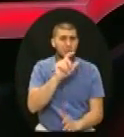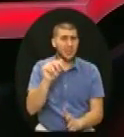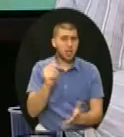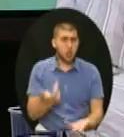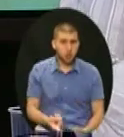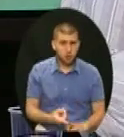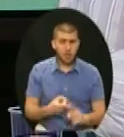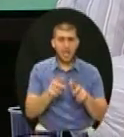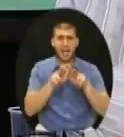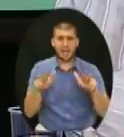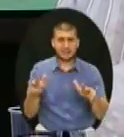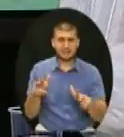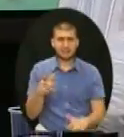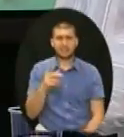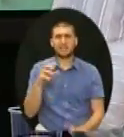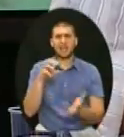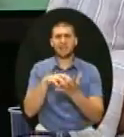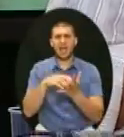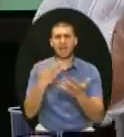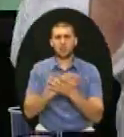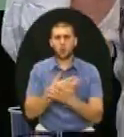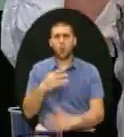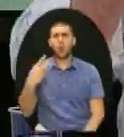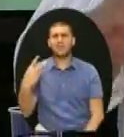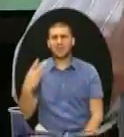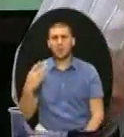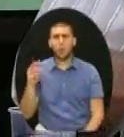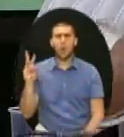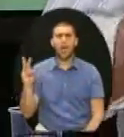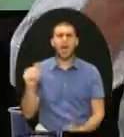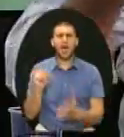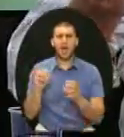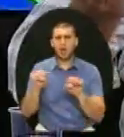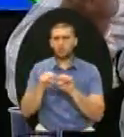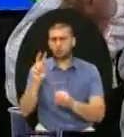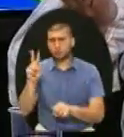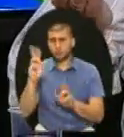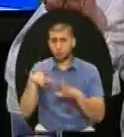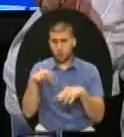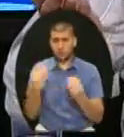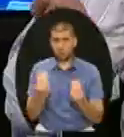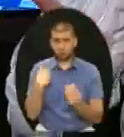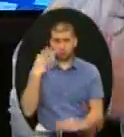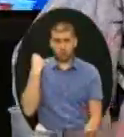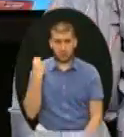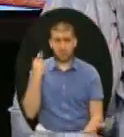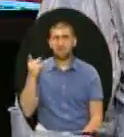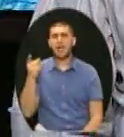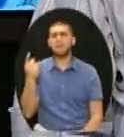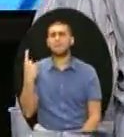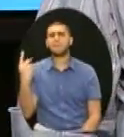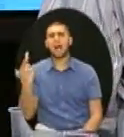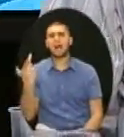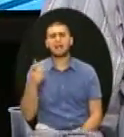אחרונות, הארץ, ויינט, וואלה, ערוץ 2. כן. יש עוד משהו ששכחתי. רגע, והם